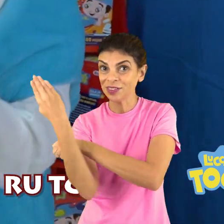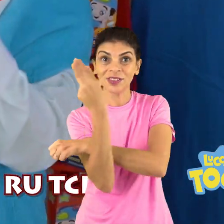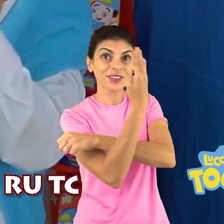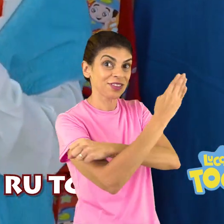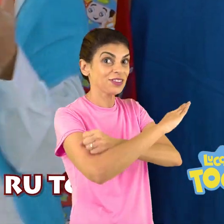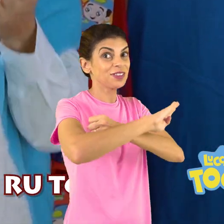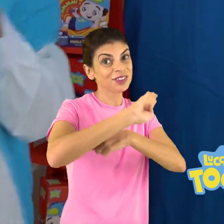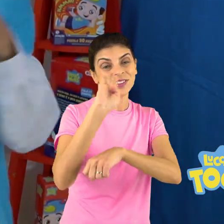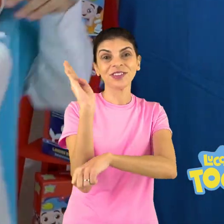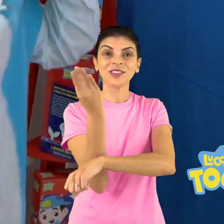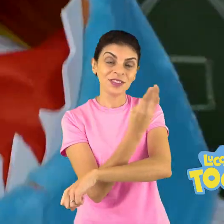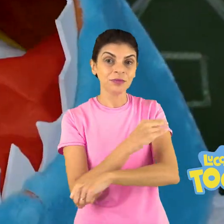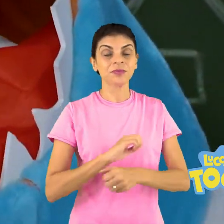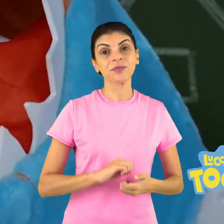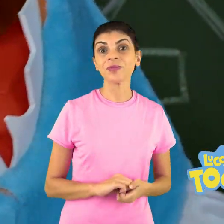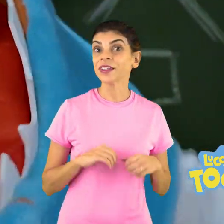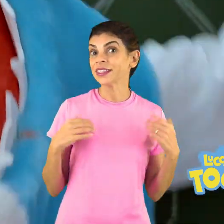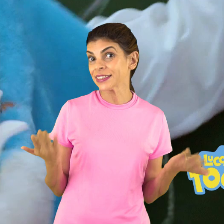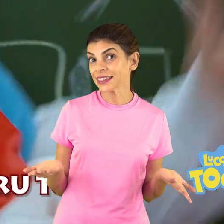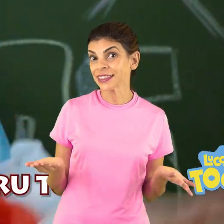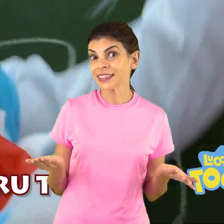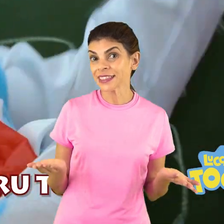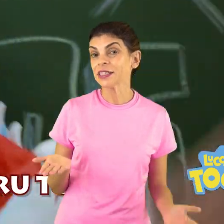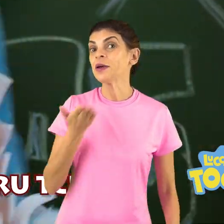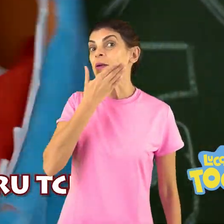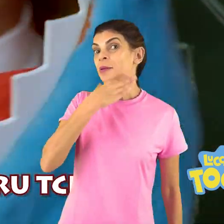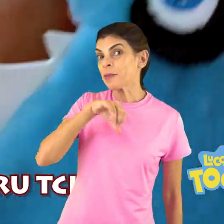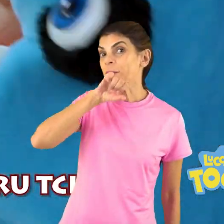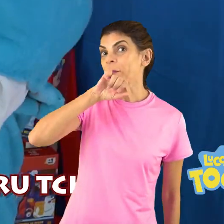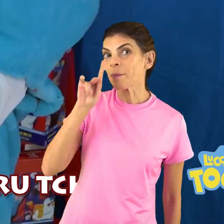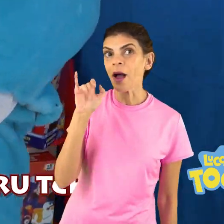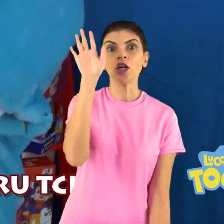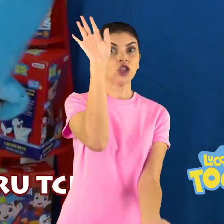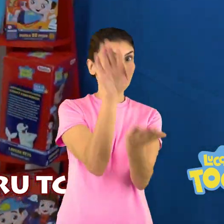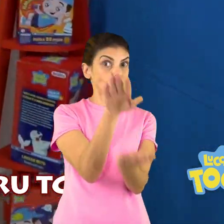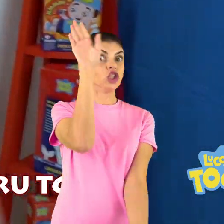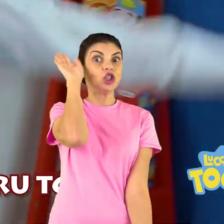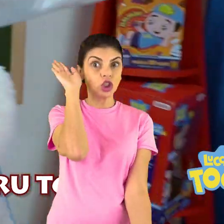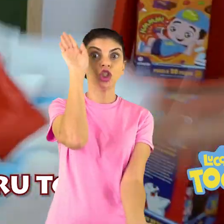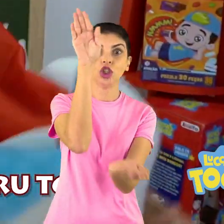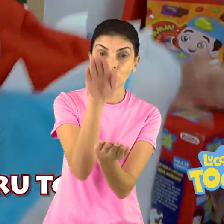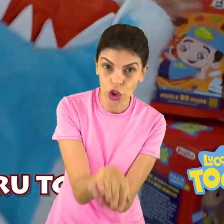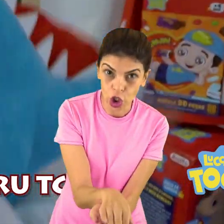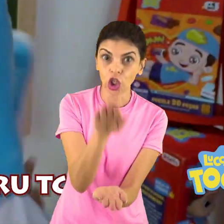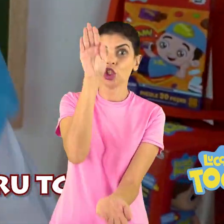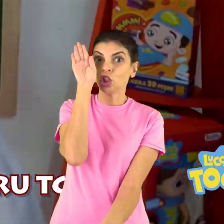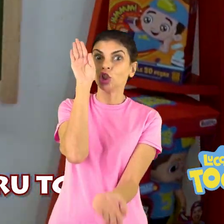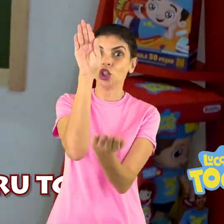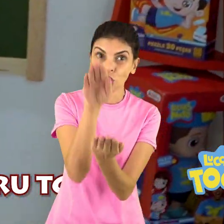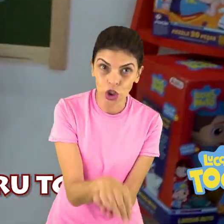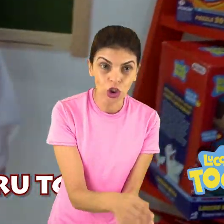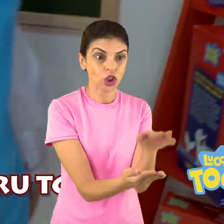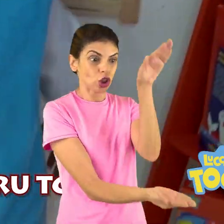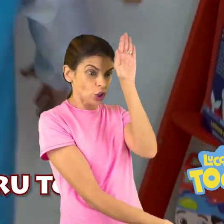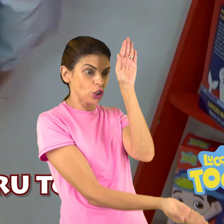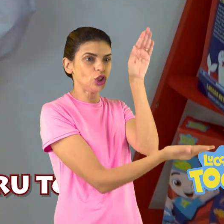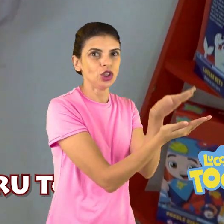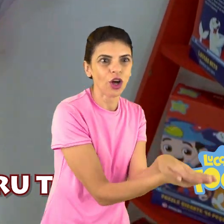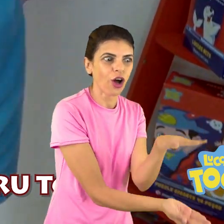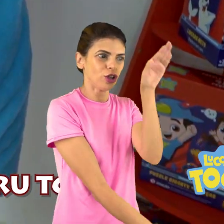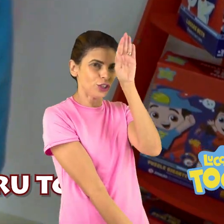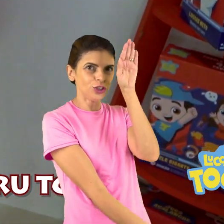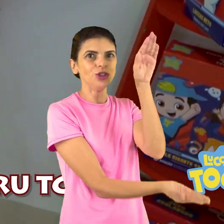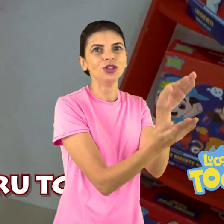shark, tu-tu-ru-tu-tu-ru-tu. Daddy shark, tu-tu-ru-tu. Daddy shark, tu-tu-ru-tu.